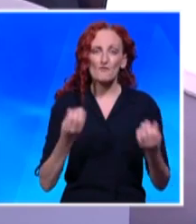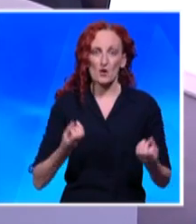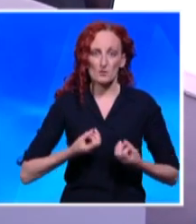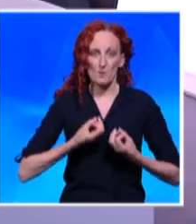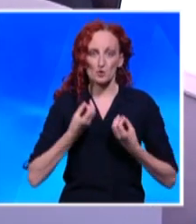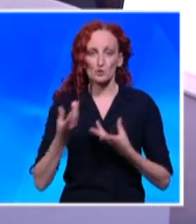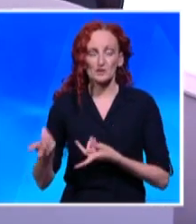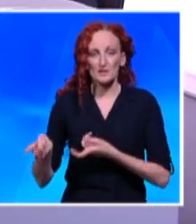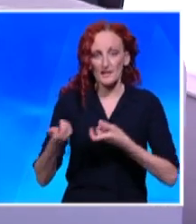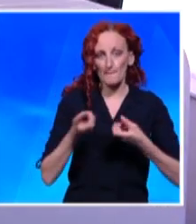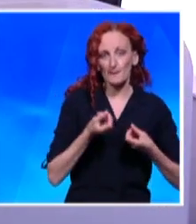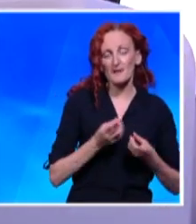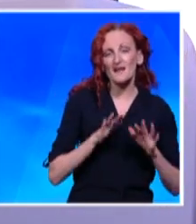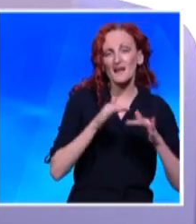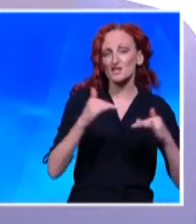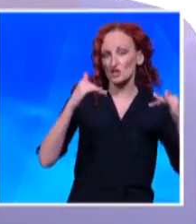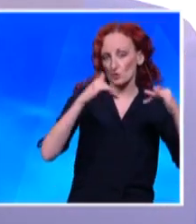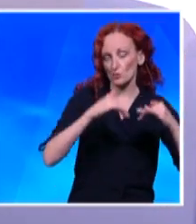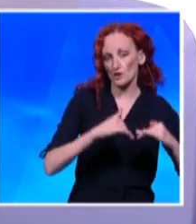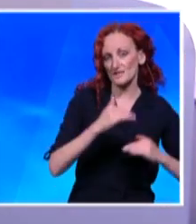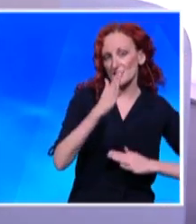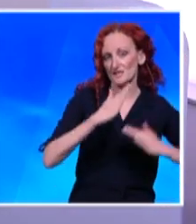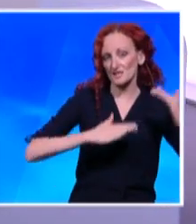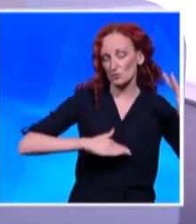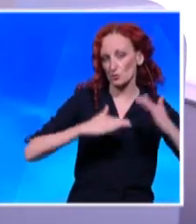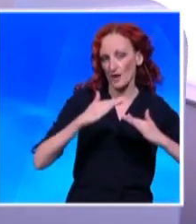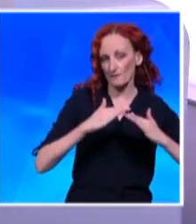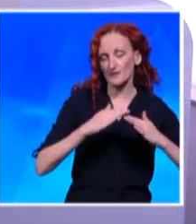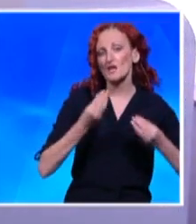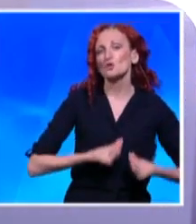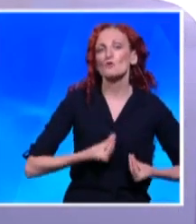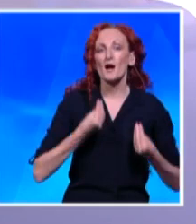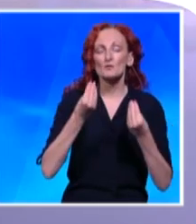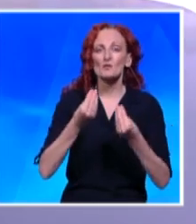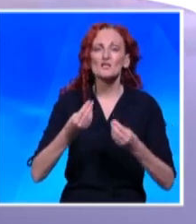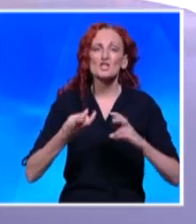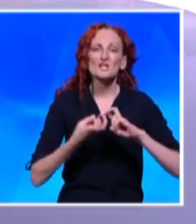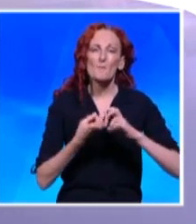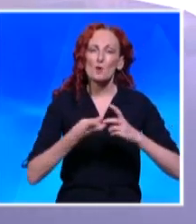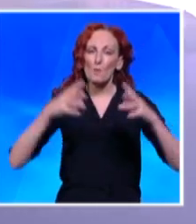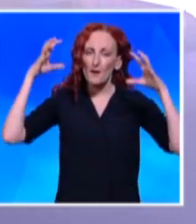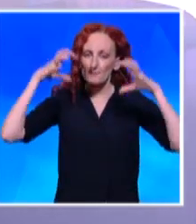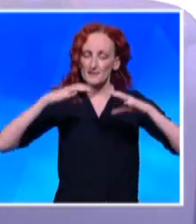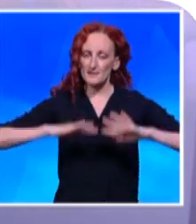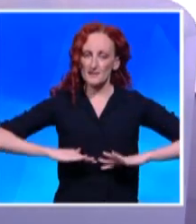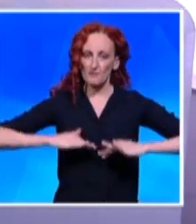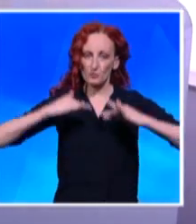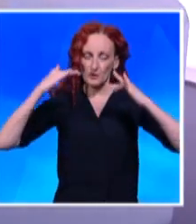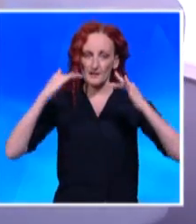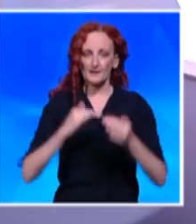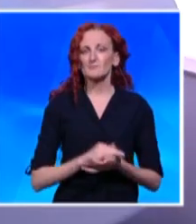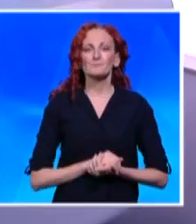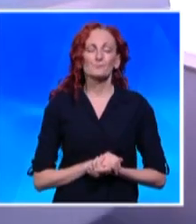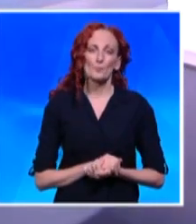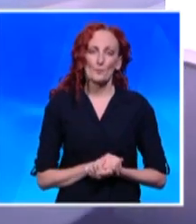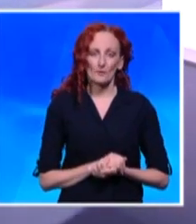заради определен вид застрояване до брега и това също да е допринесло за тези апокалиптични картини, които видяхме през последните няколко дни?